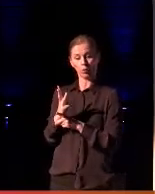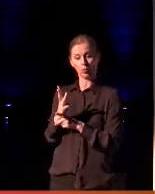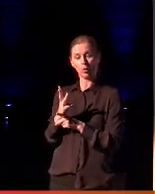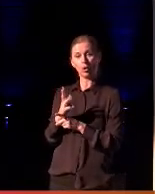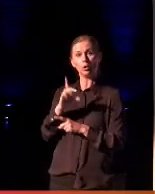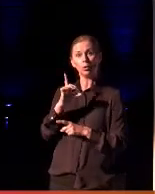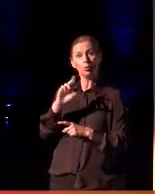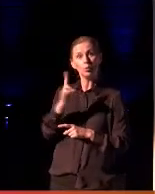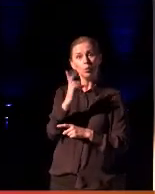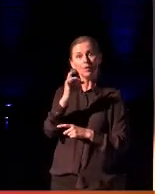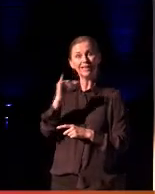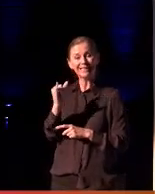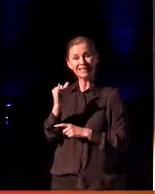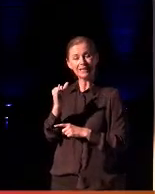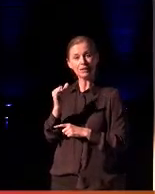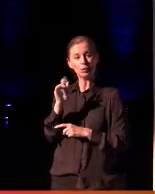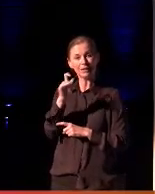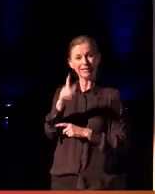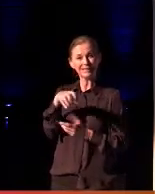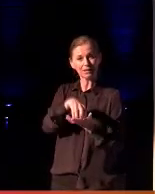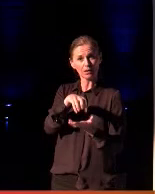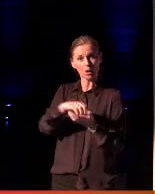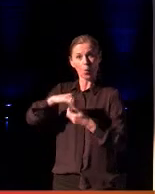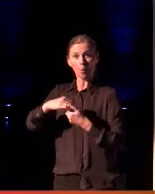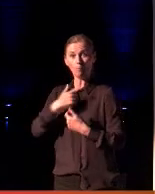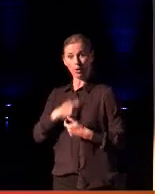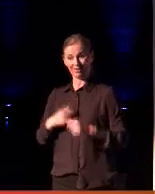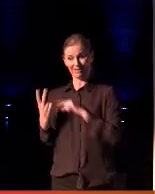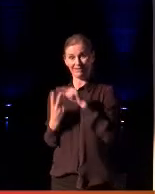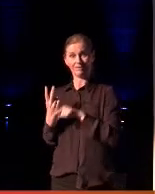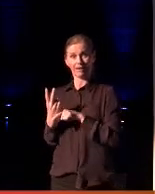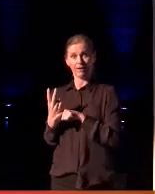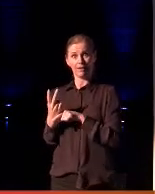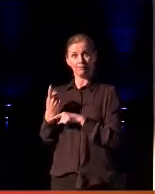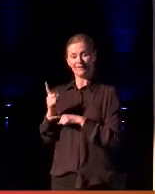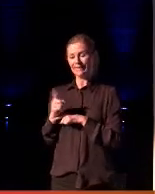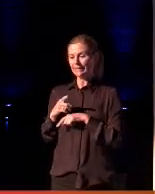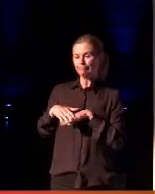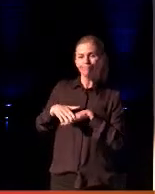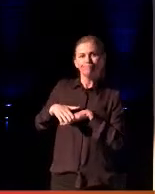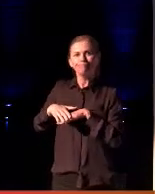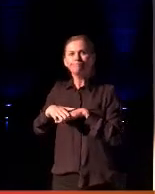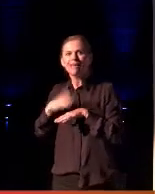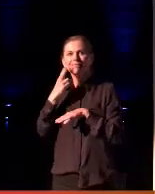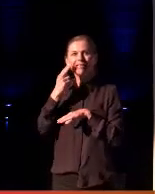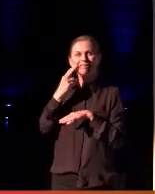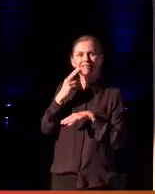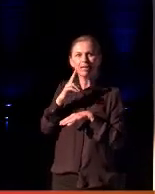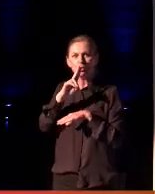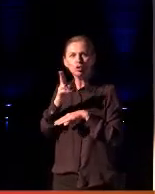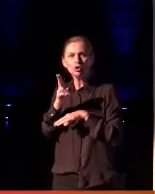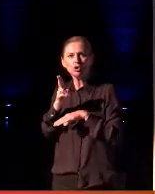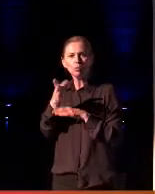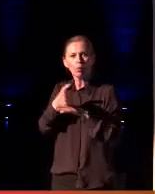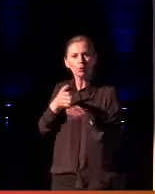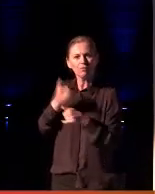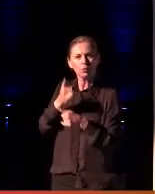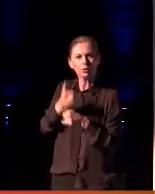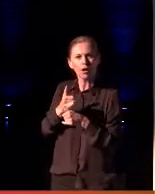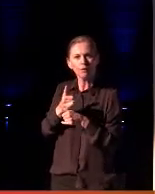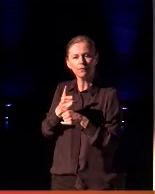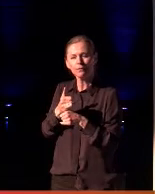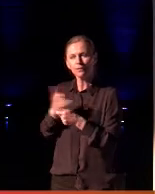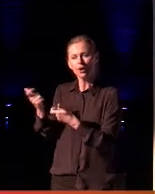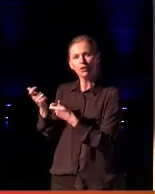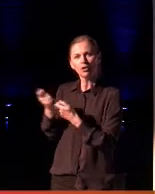hvor UDI, Utlendingsdirektoratet og politiet, nå holder på å teste nye måter å ta